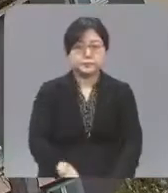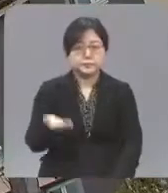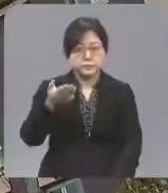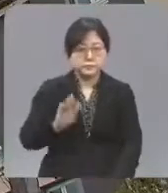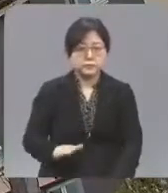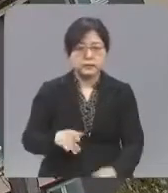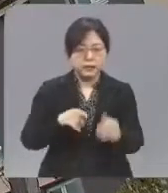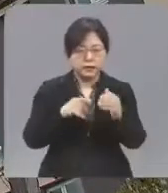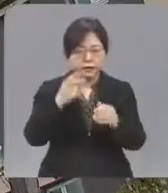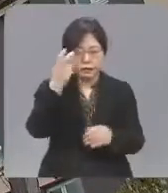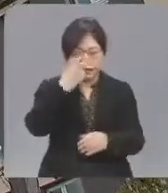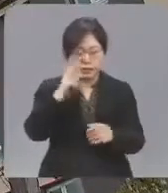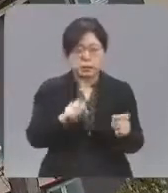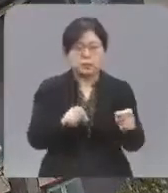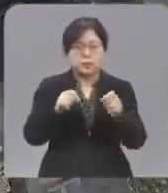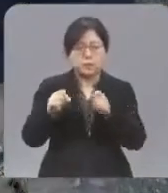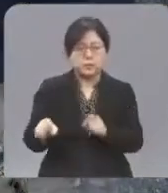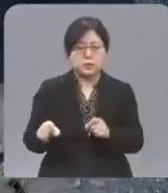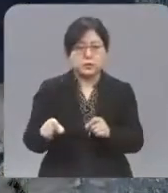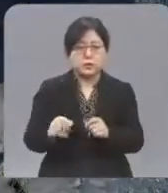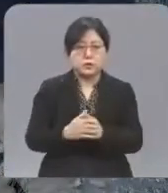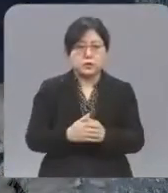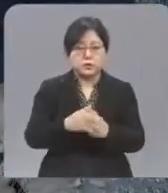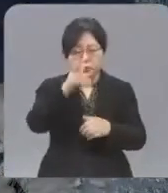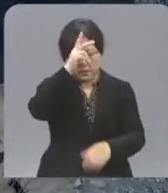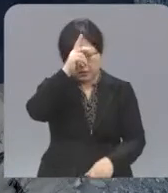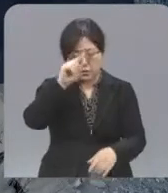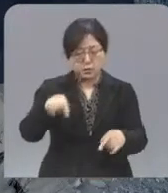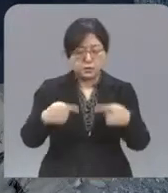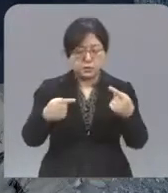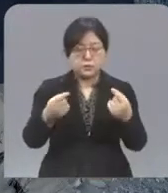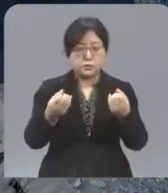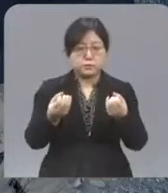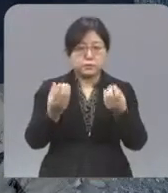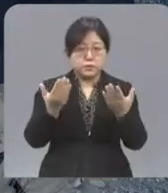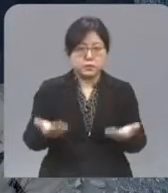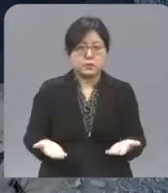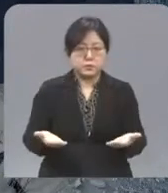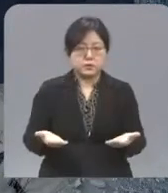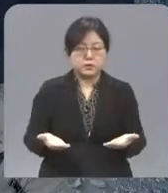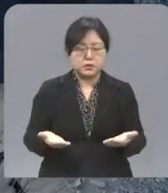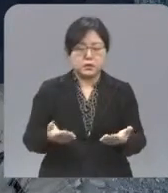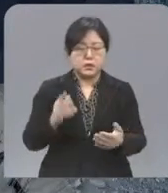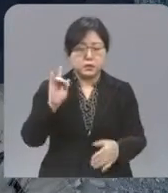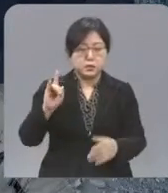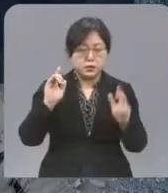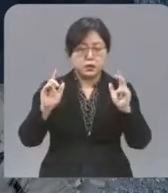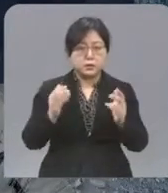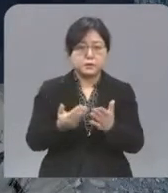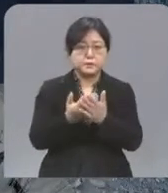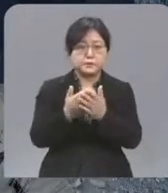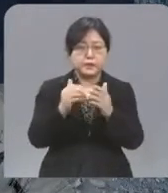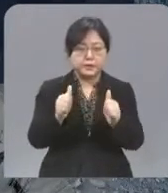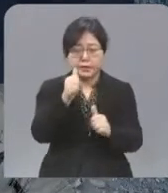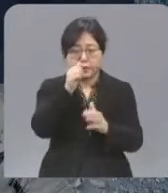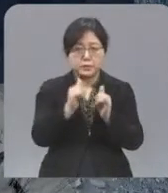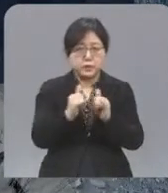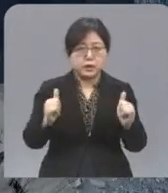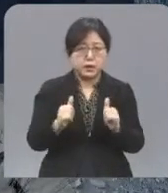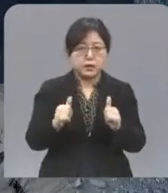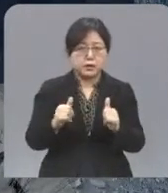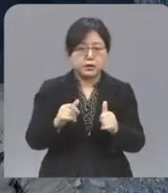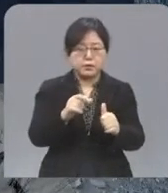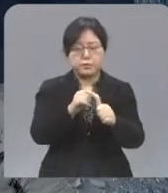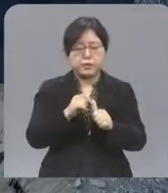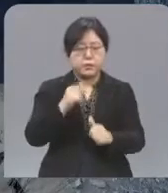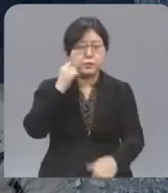그러나 조사는 또 미뤄졌습니다. 경찰은 설 연휴 기간에 현대산업개발 관계자 변호인단이 조사자 입회를 하지